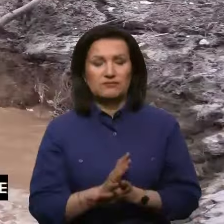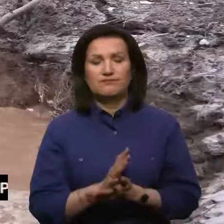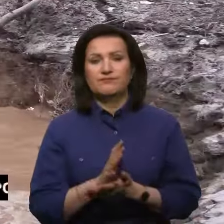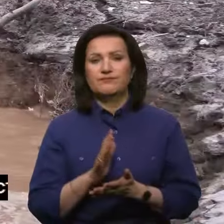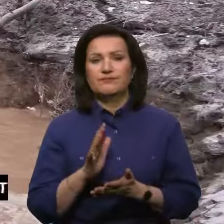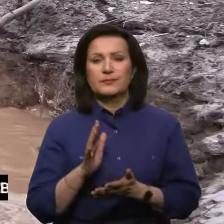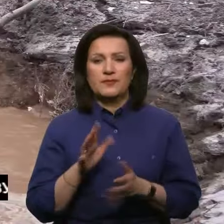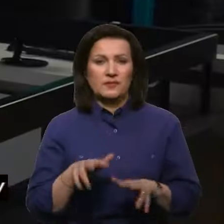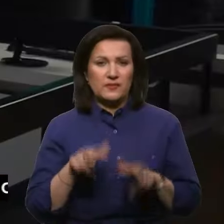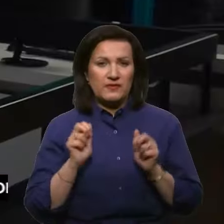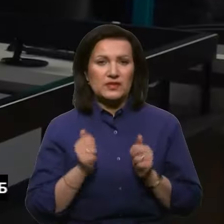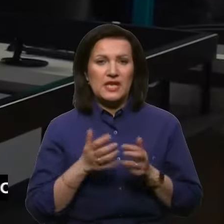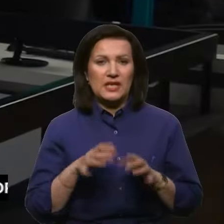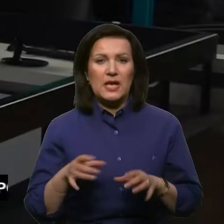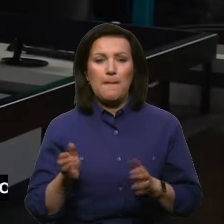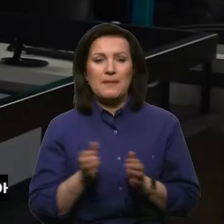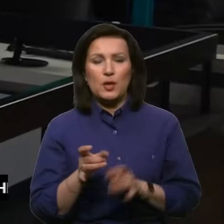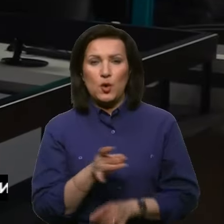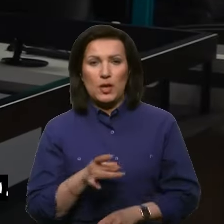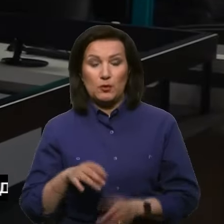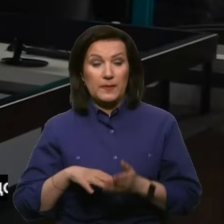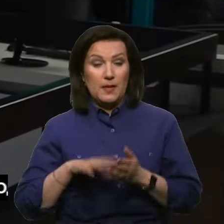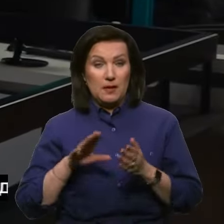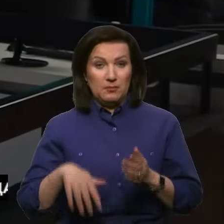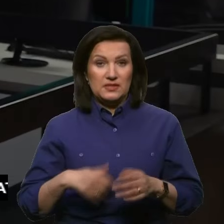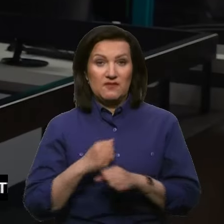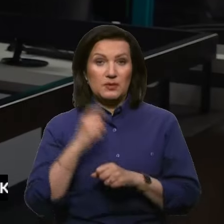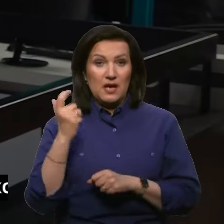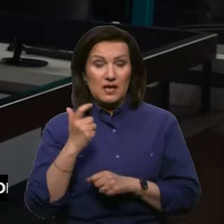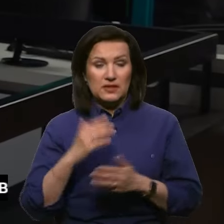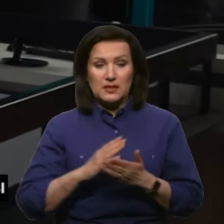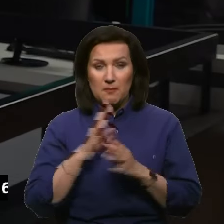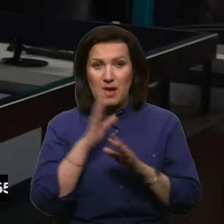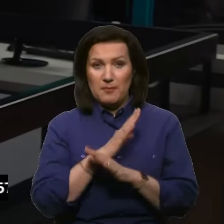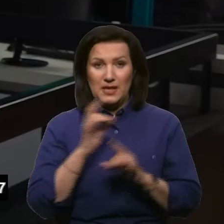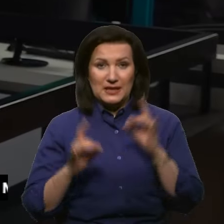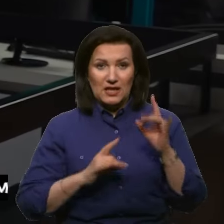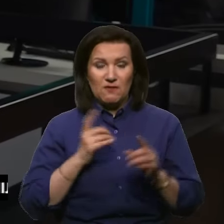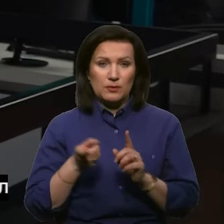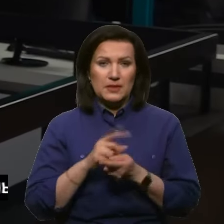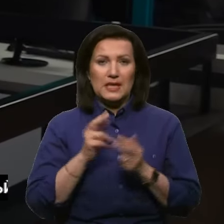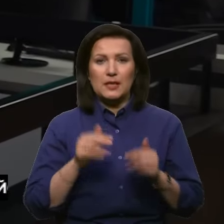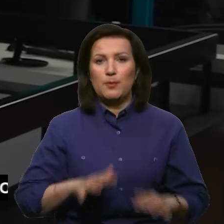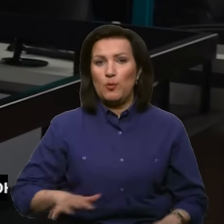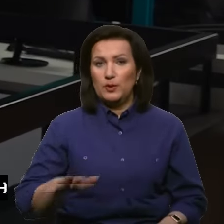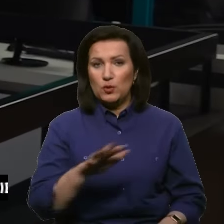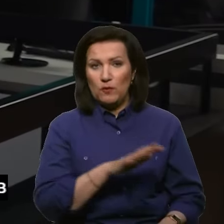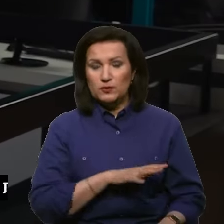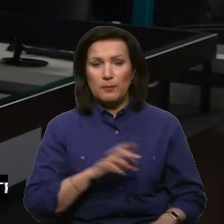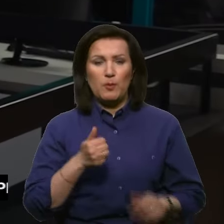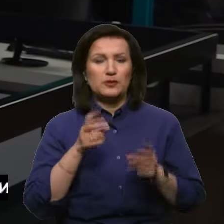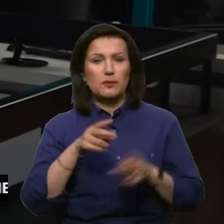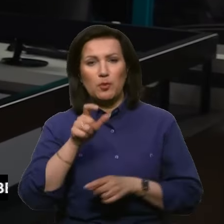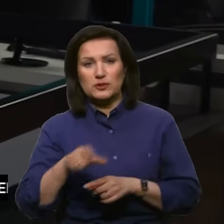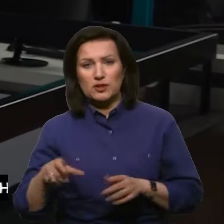декілька мікрорайонів. Вже за півгодини після вибухів на Харківщині на мапі тривог червоною стала і Дніпропетровщина. А про перших